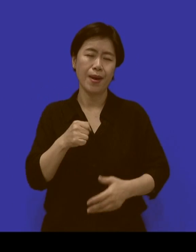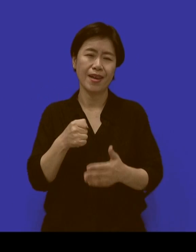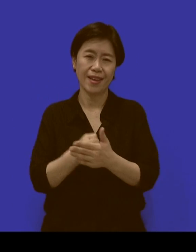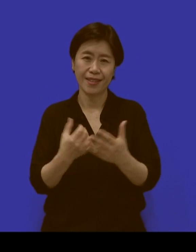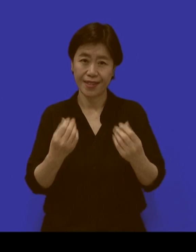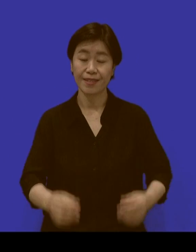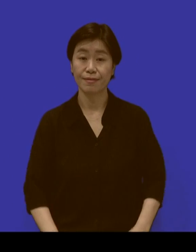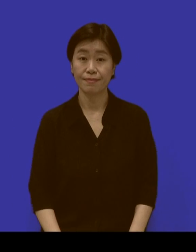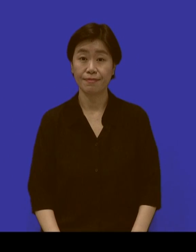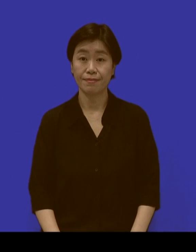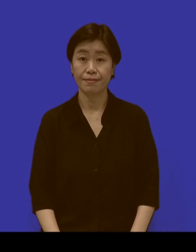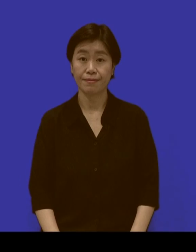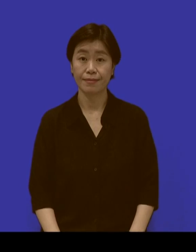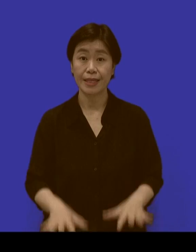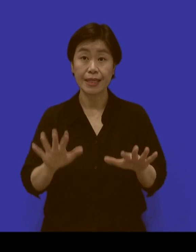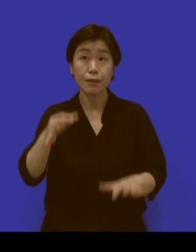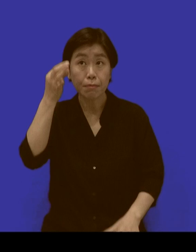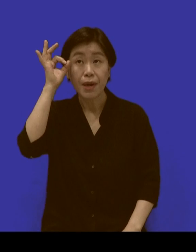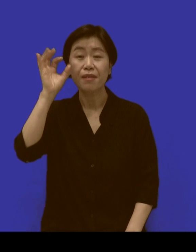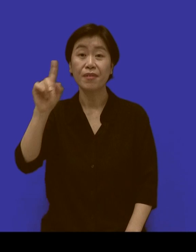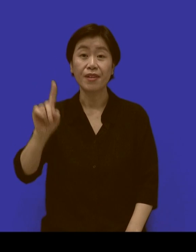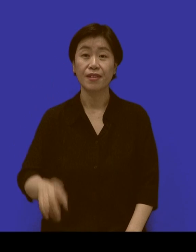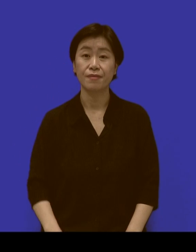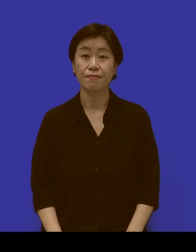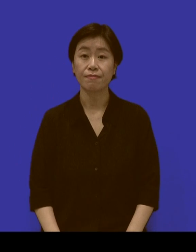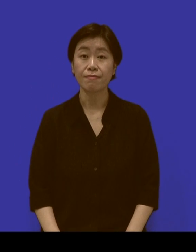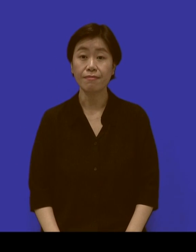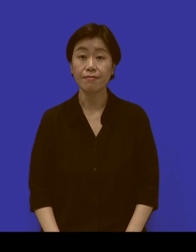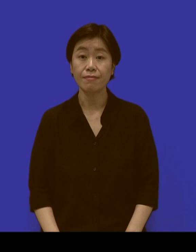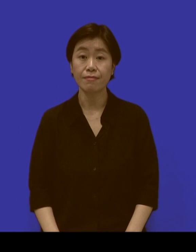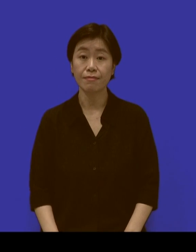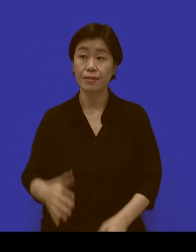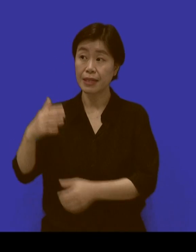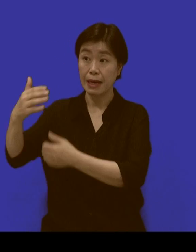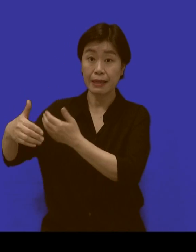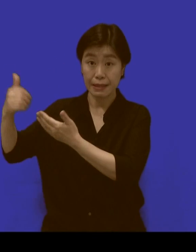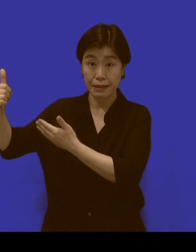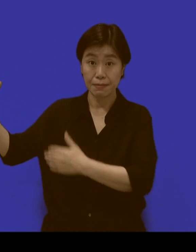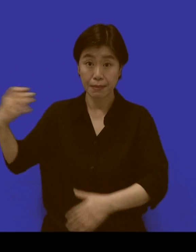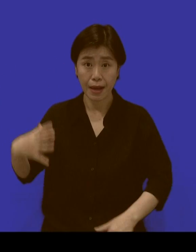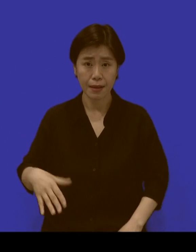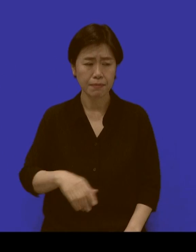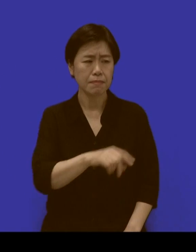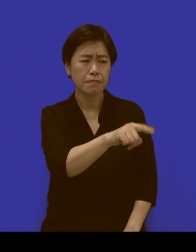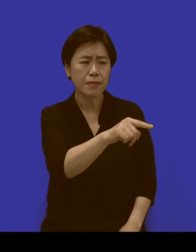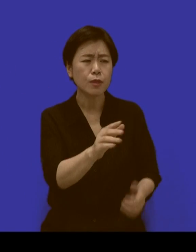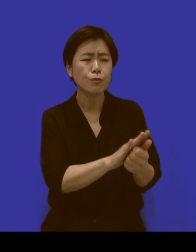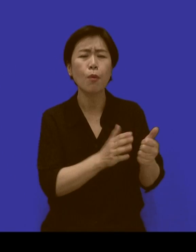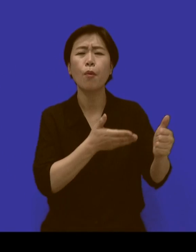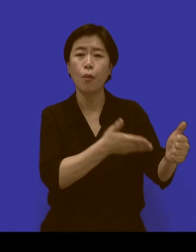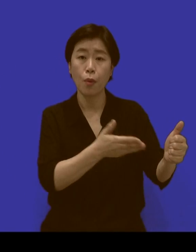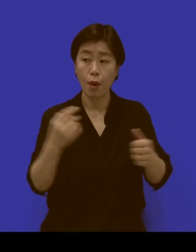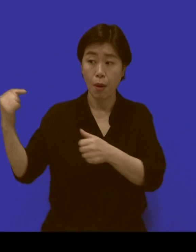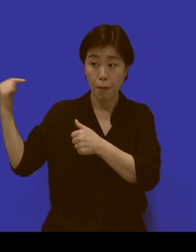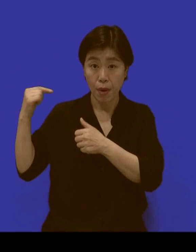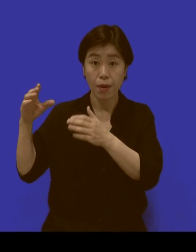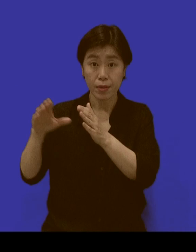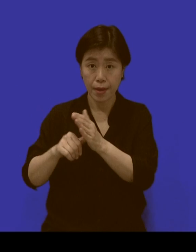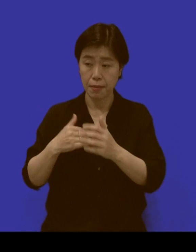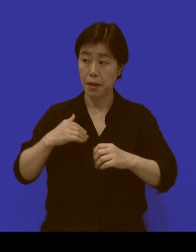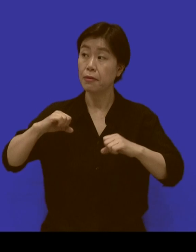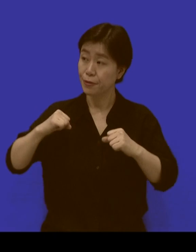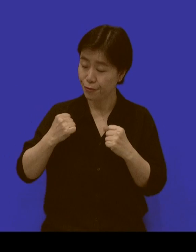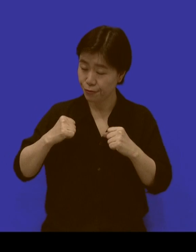지금 생각나는 일이 있는데 하나님께서 이분을 위로하고 싶다라고 얘기할 때 제가 또 순종해서 그 하나님의